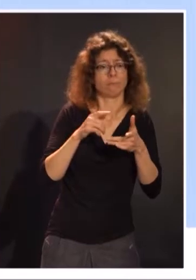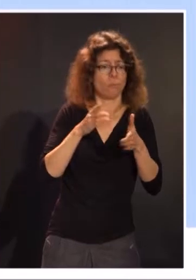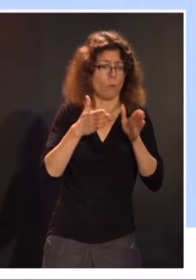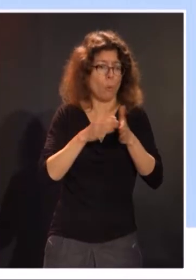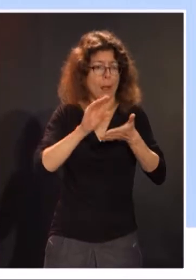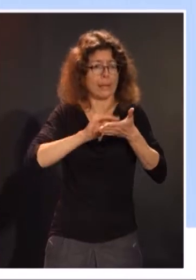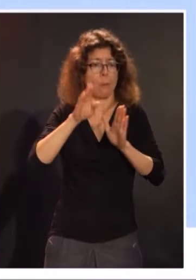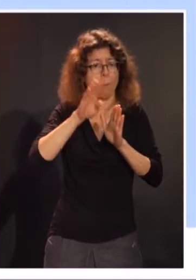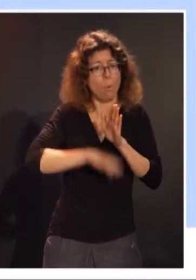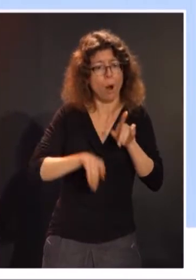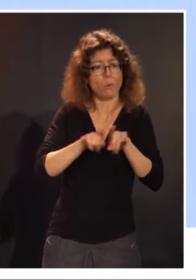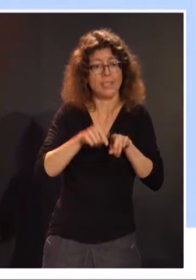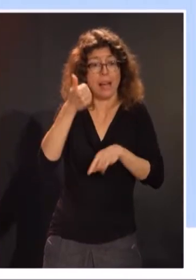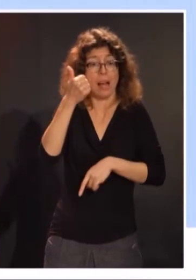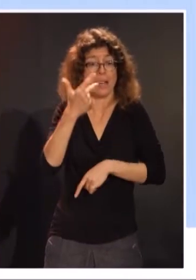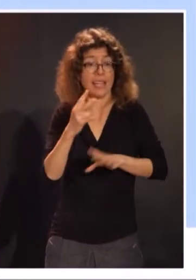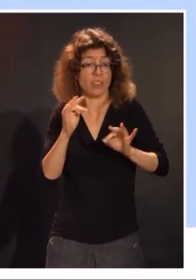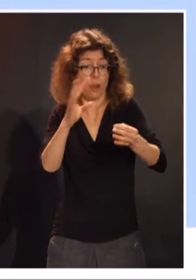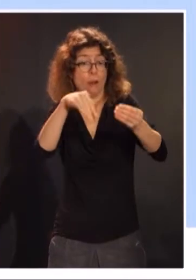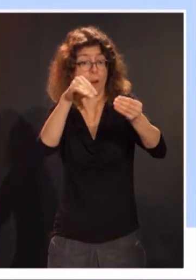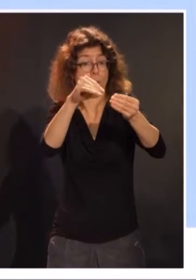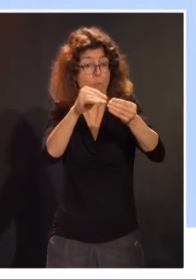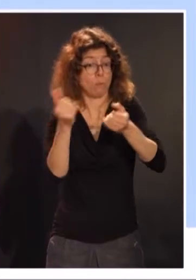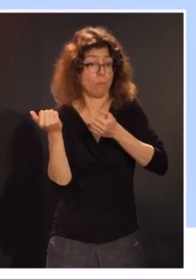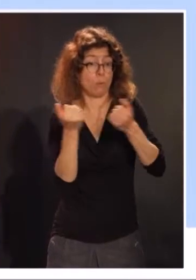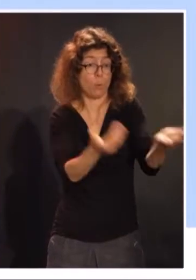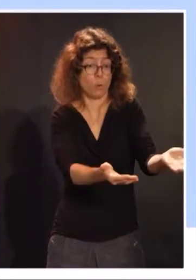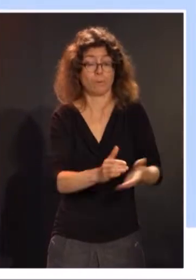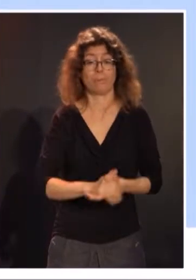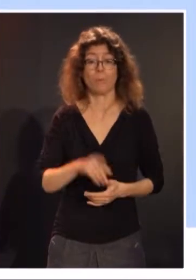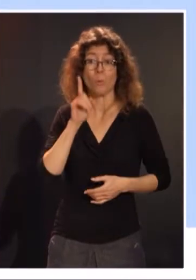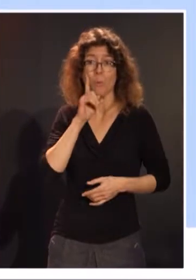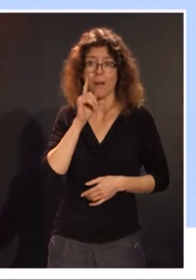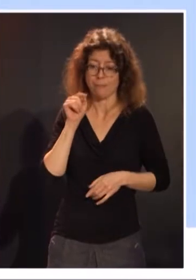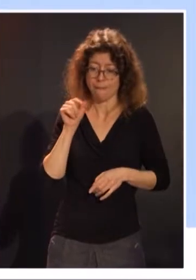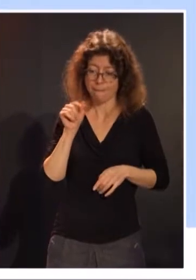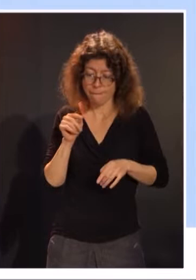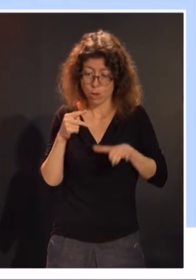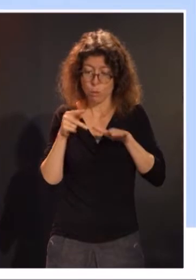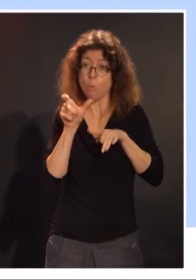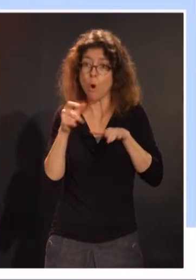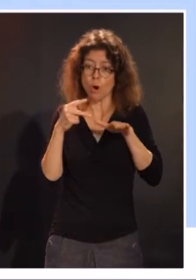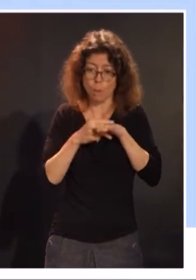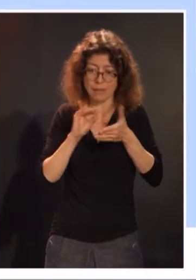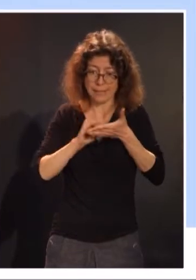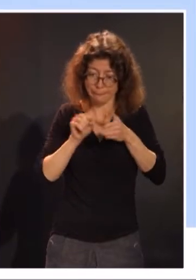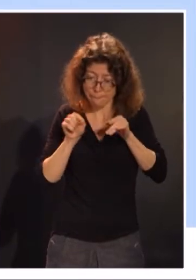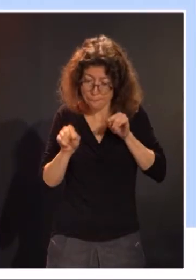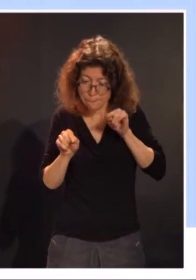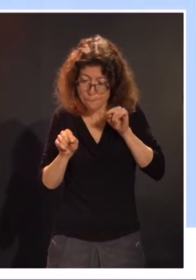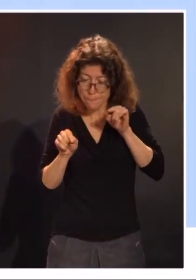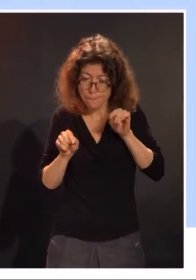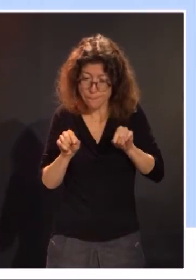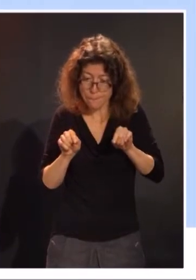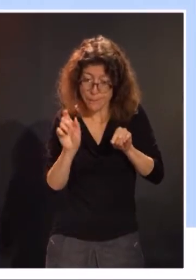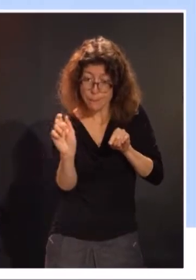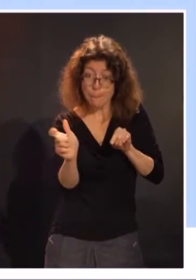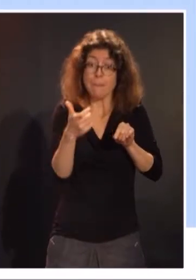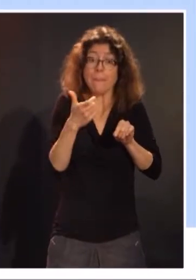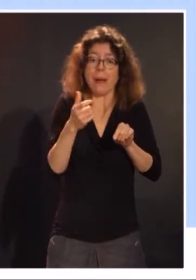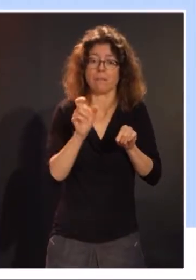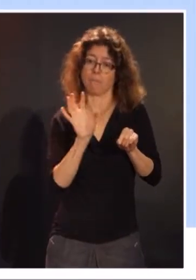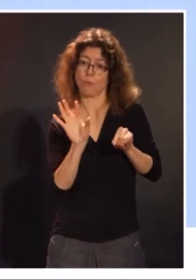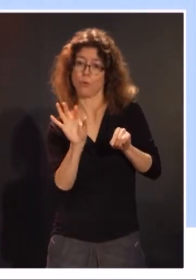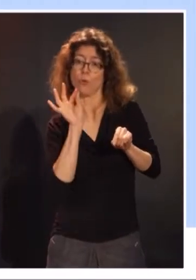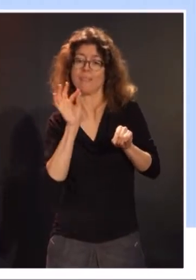tiers temps, parce que l'utilisation du prédicteur lui prend du temps. Il prend du temps à sélectionner le mot, donc il n'est pas encore